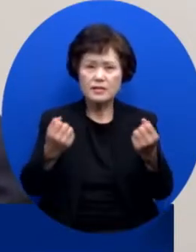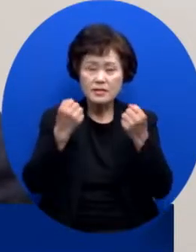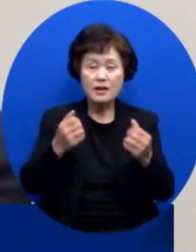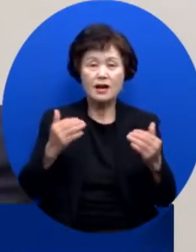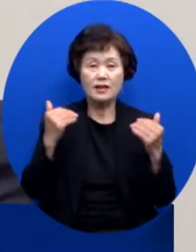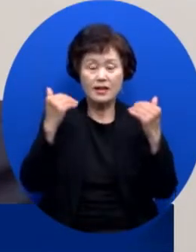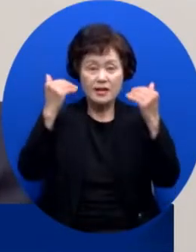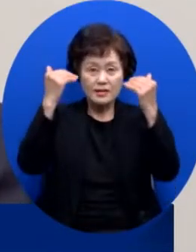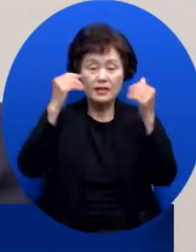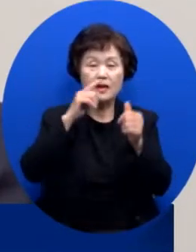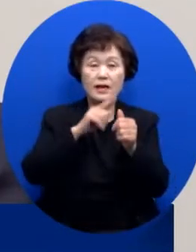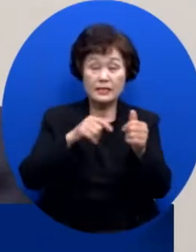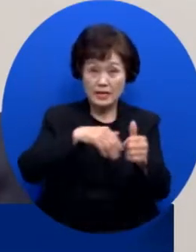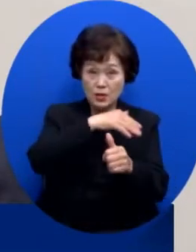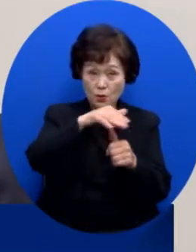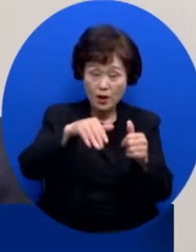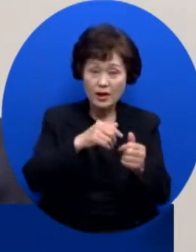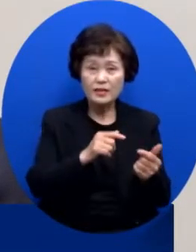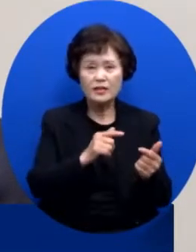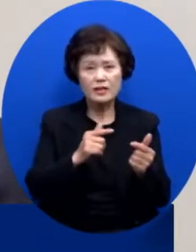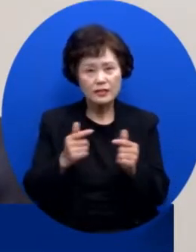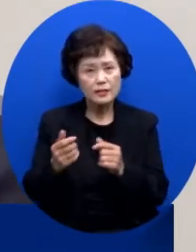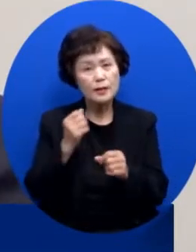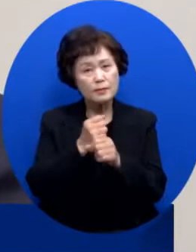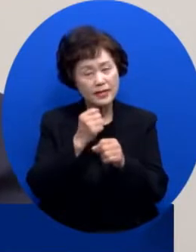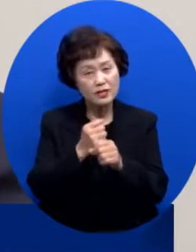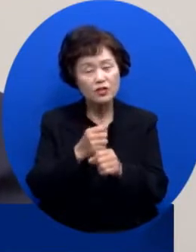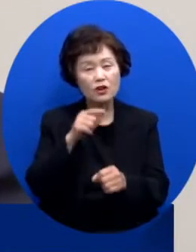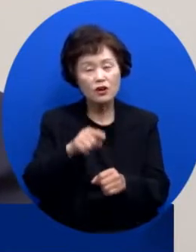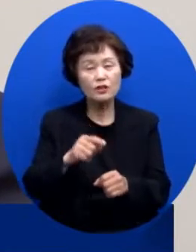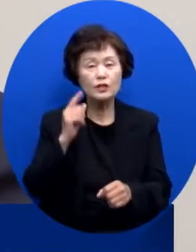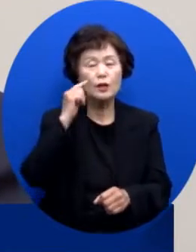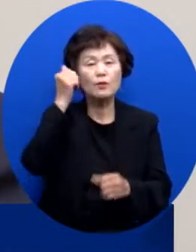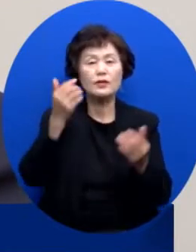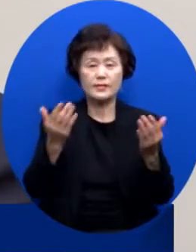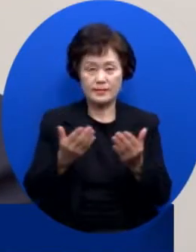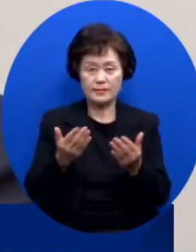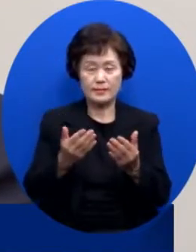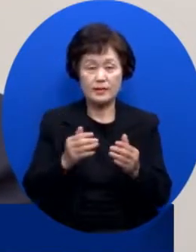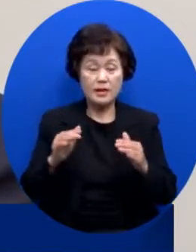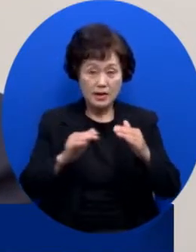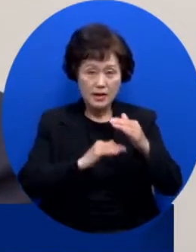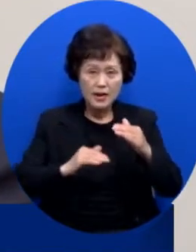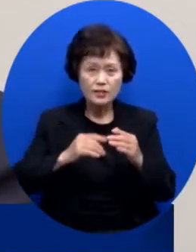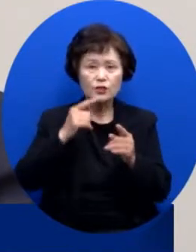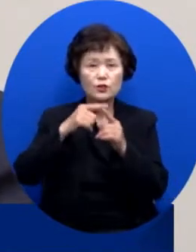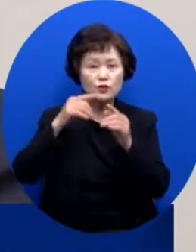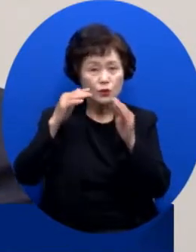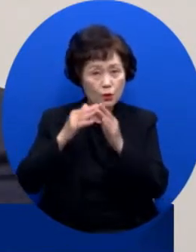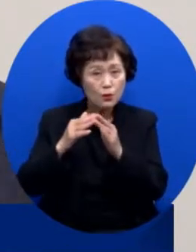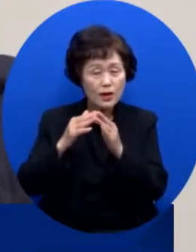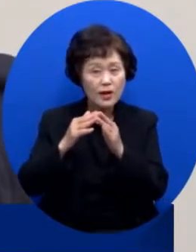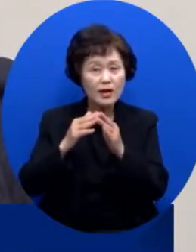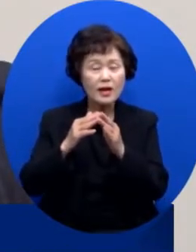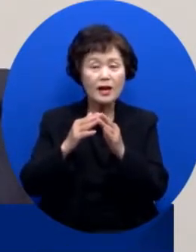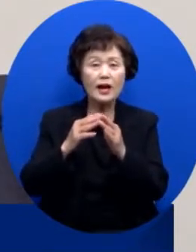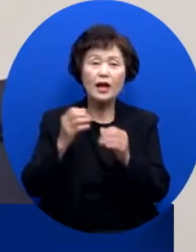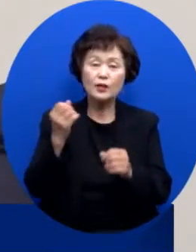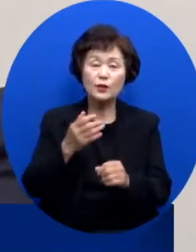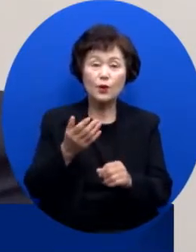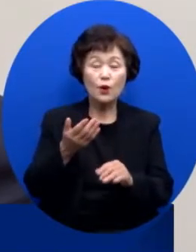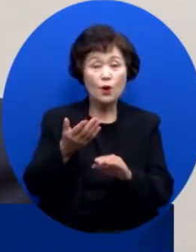생태계 조성 크게 교육 목회 입니다 가정과 교회가 그리고 위